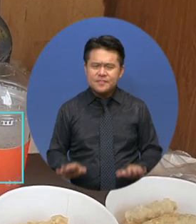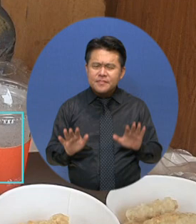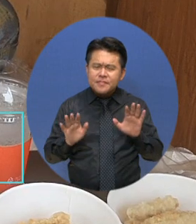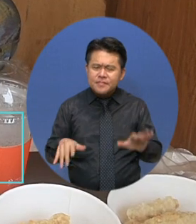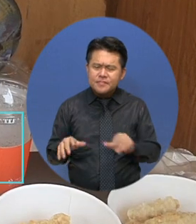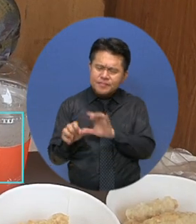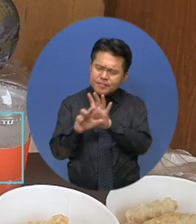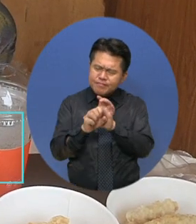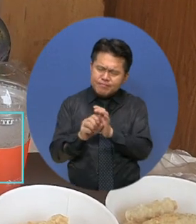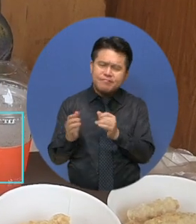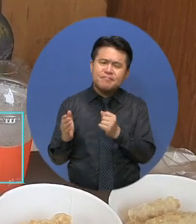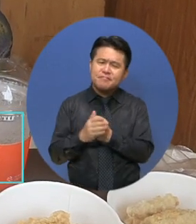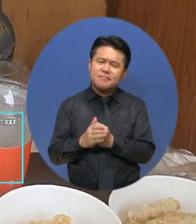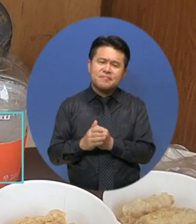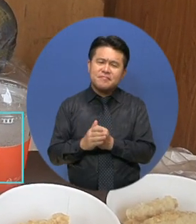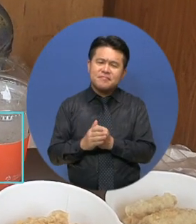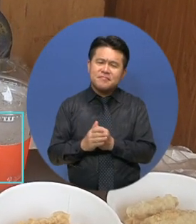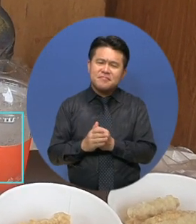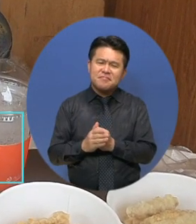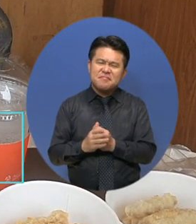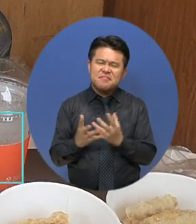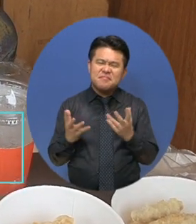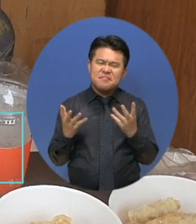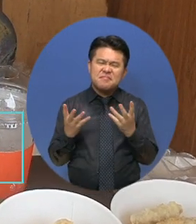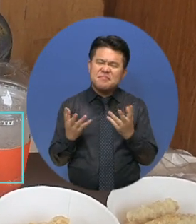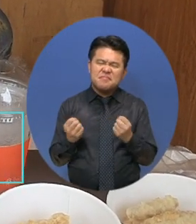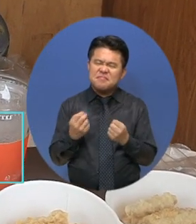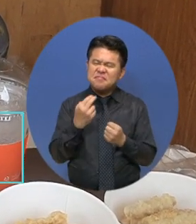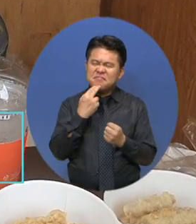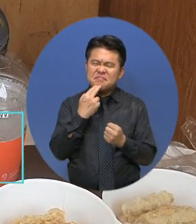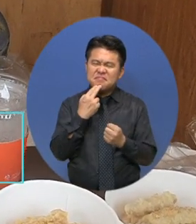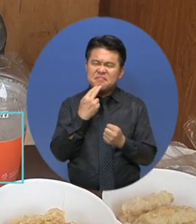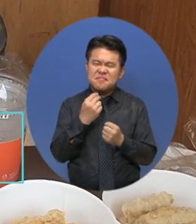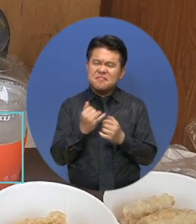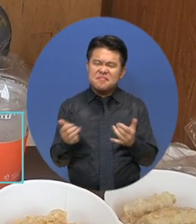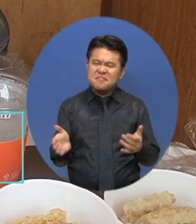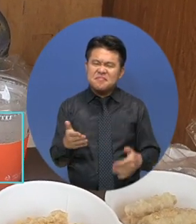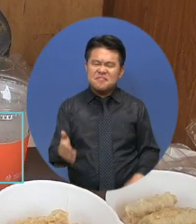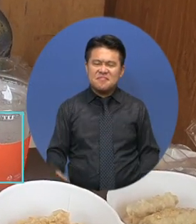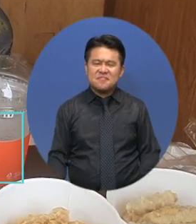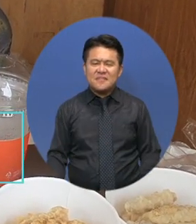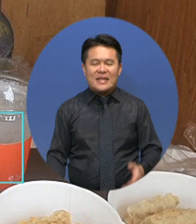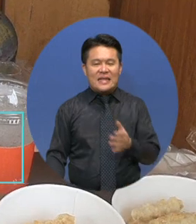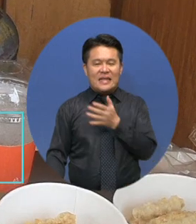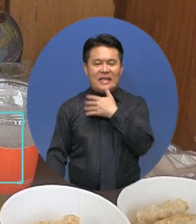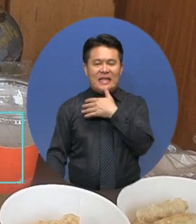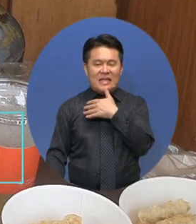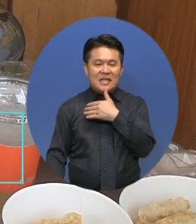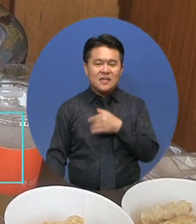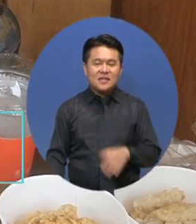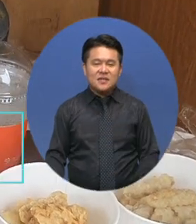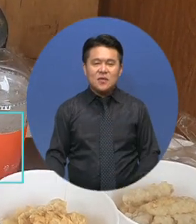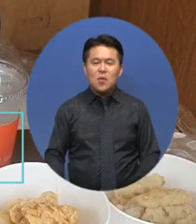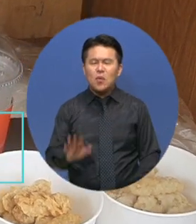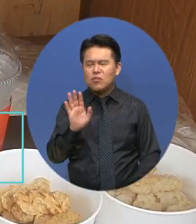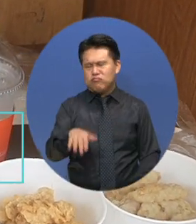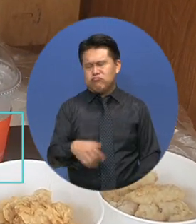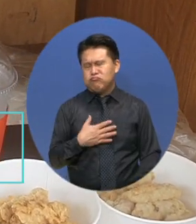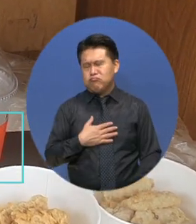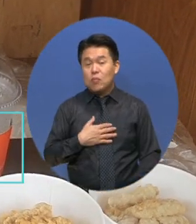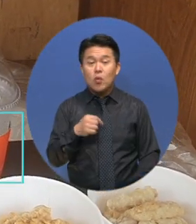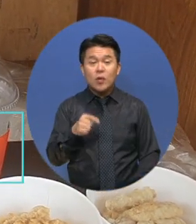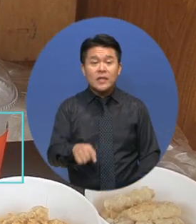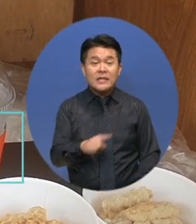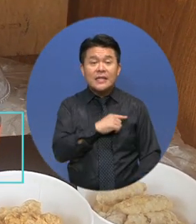주는 코로나 영향인지 평소보다 훨씬 안 돼요. 훨씬 안 되시는구나. 어떡해요. 여기 대표